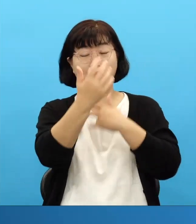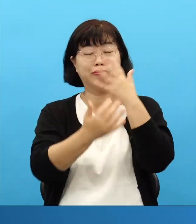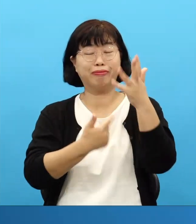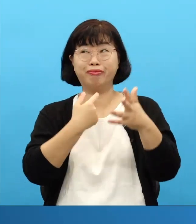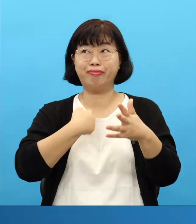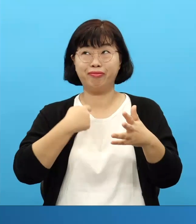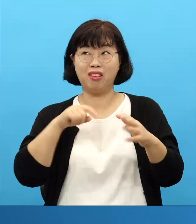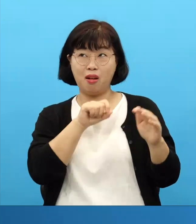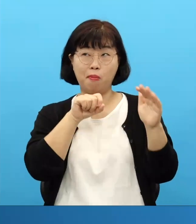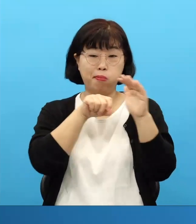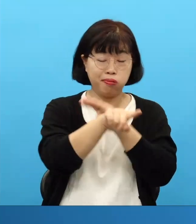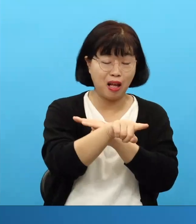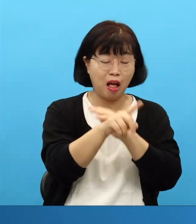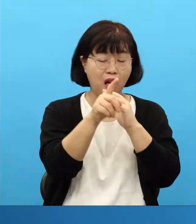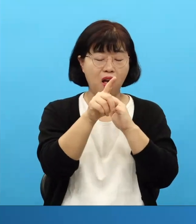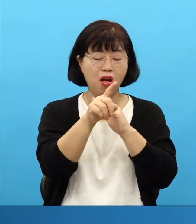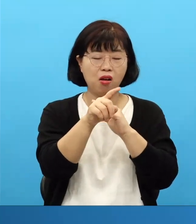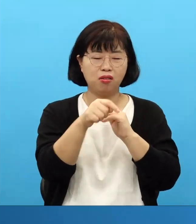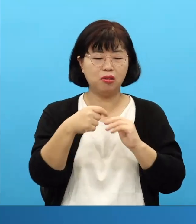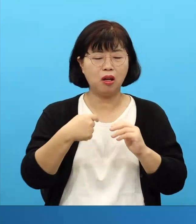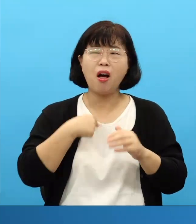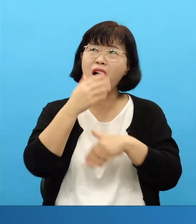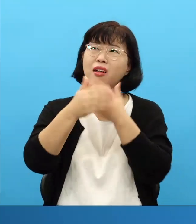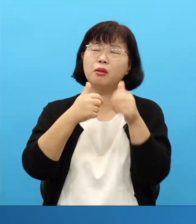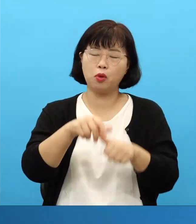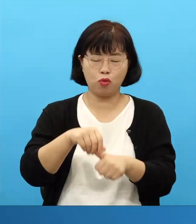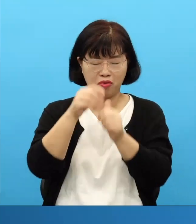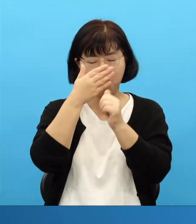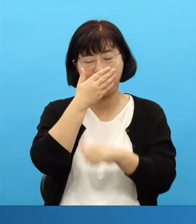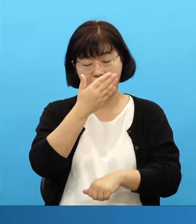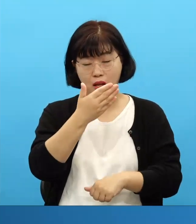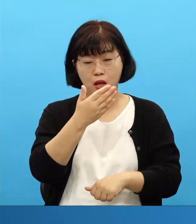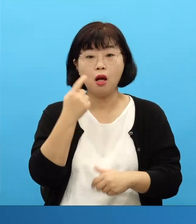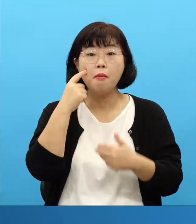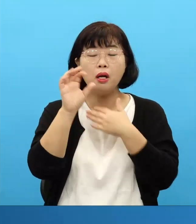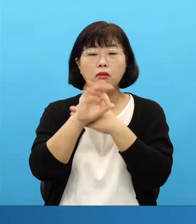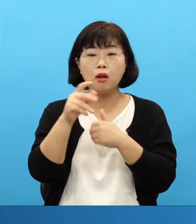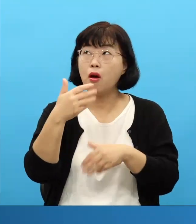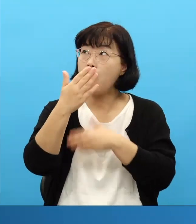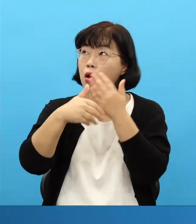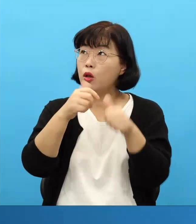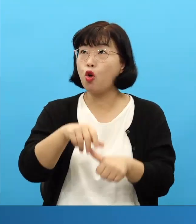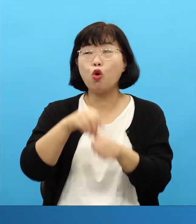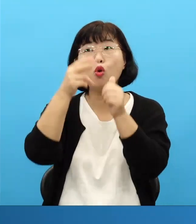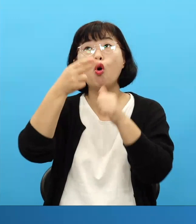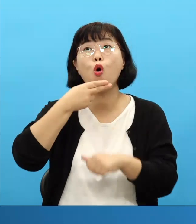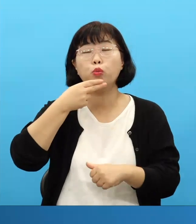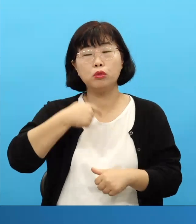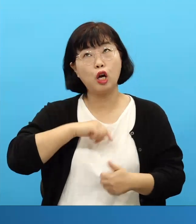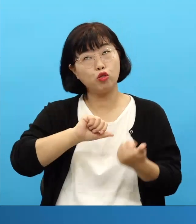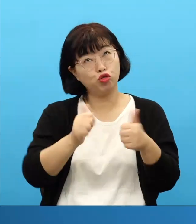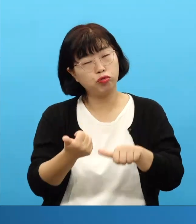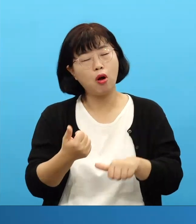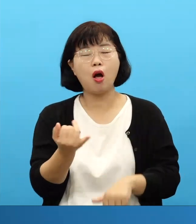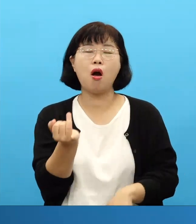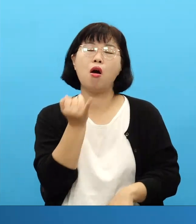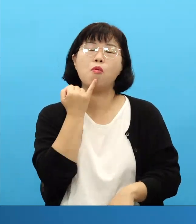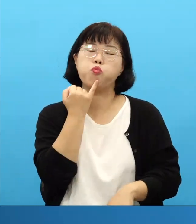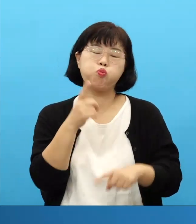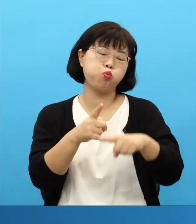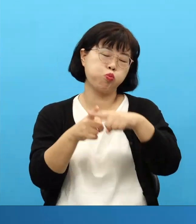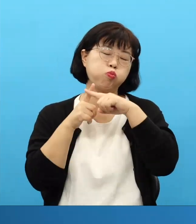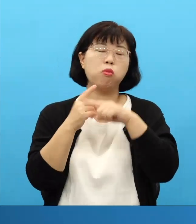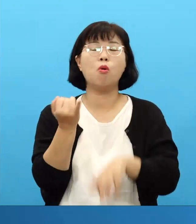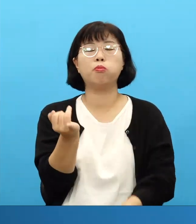God will save us. 예, 건져 주지 아니하셔도 우리는 괜찮습니다. But even if he does not, we are okay.